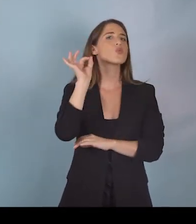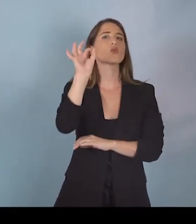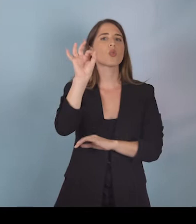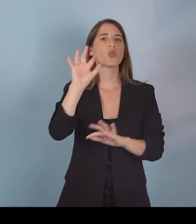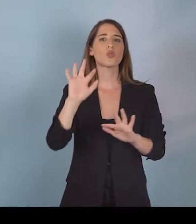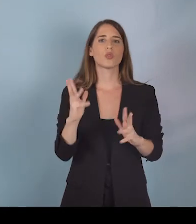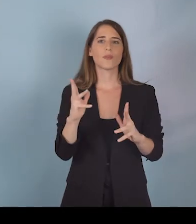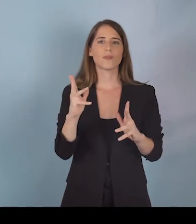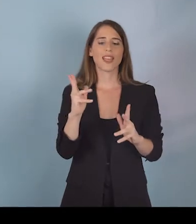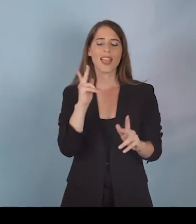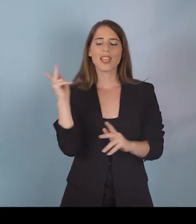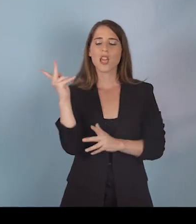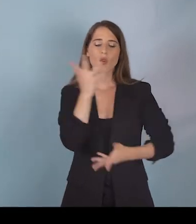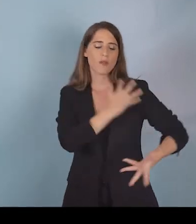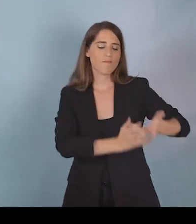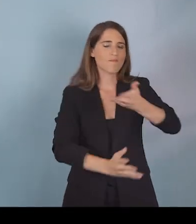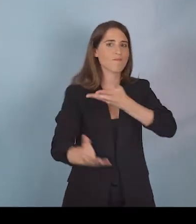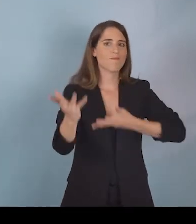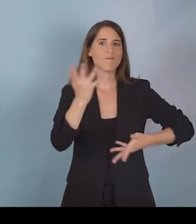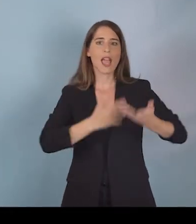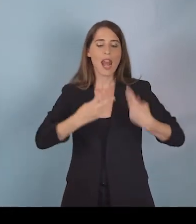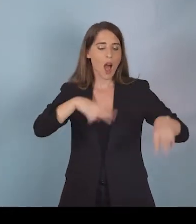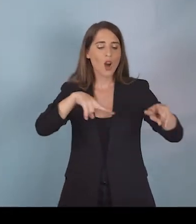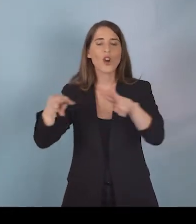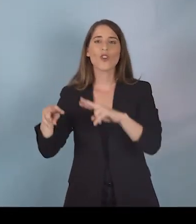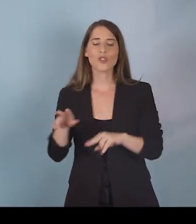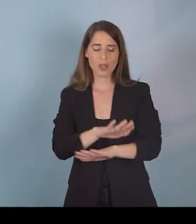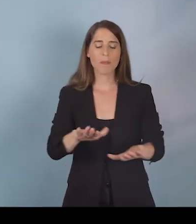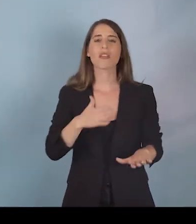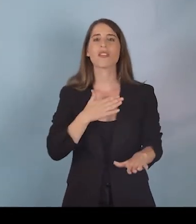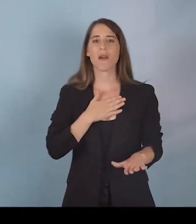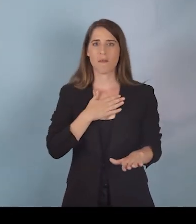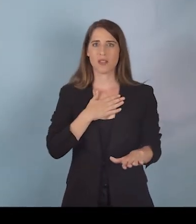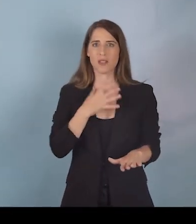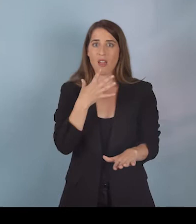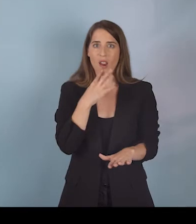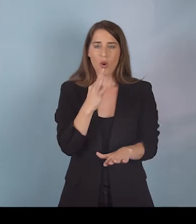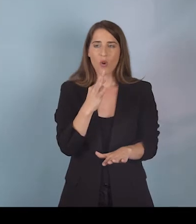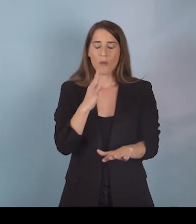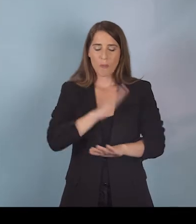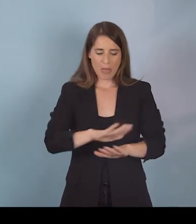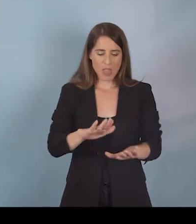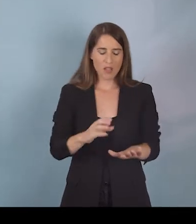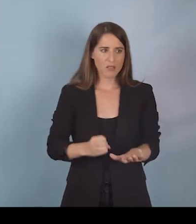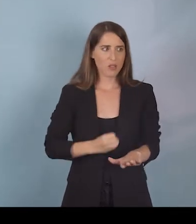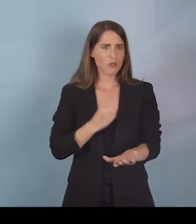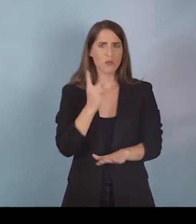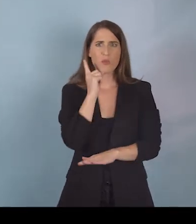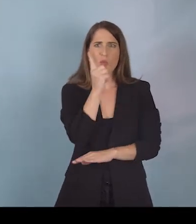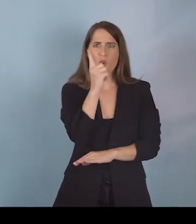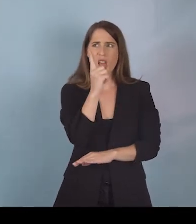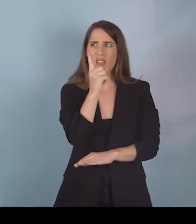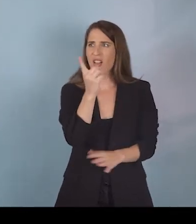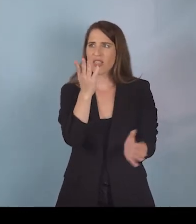το socializing ανάμεσα στα παιδιά μας, γιατί με έναν τρόπο τα παιδιά μας ένιωθαν σαν να είναι μοναδικά σε κάθε